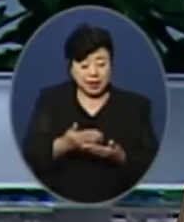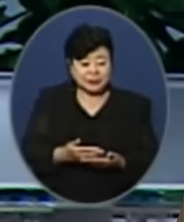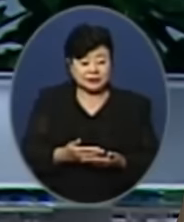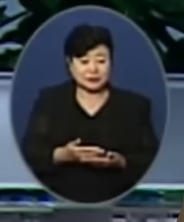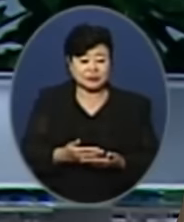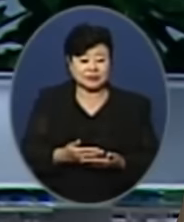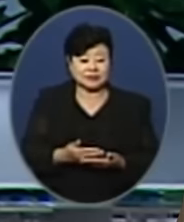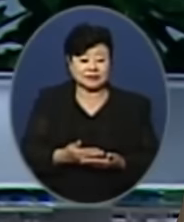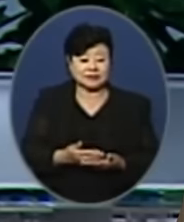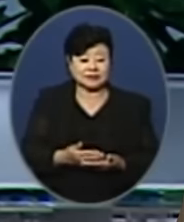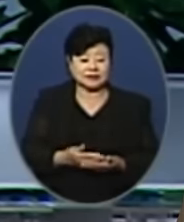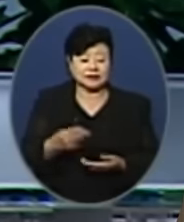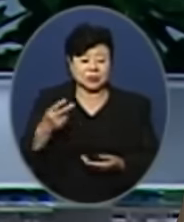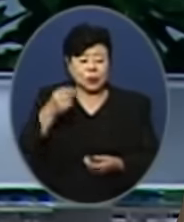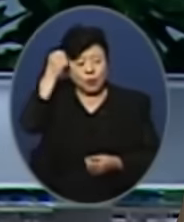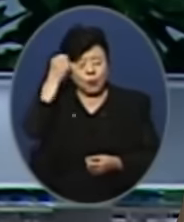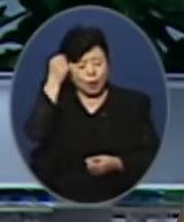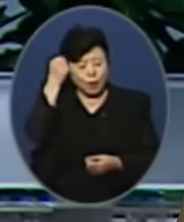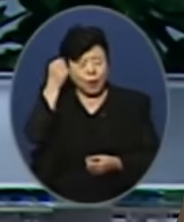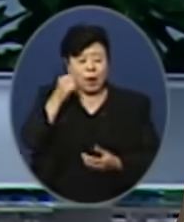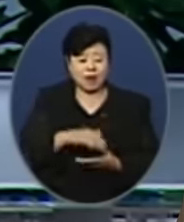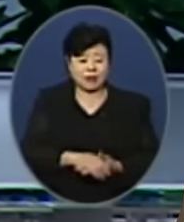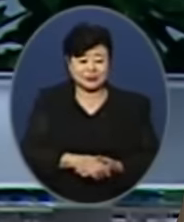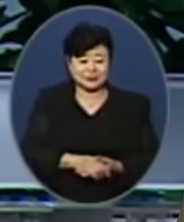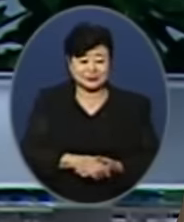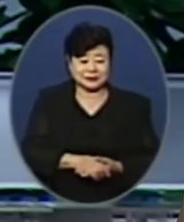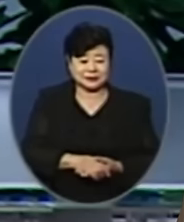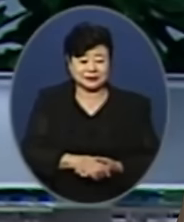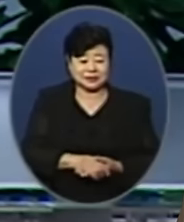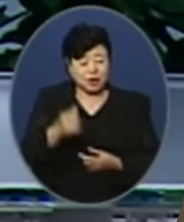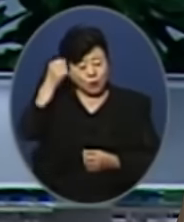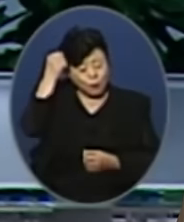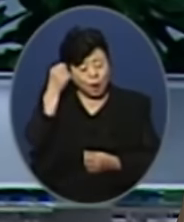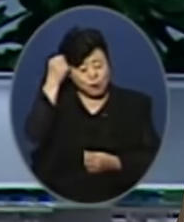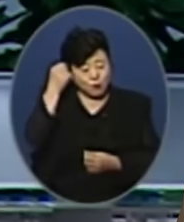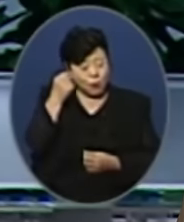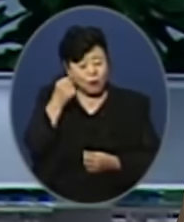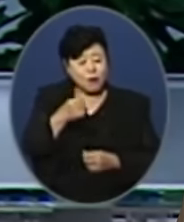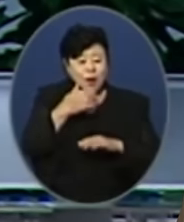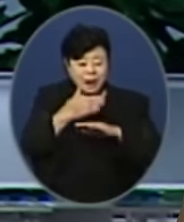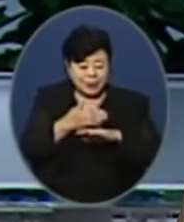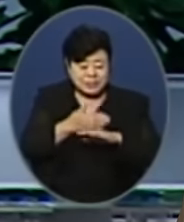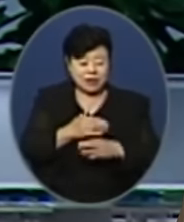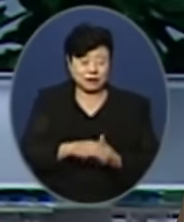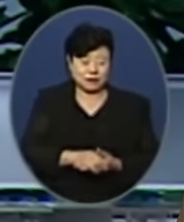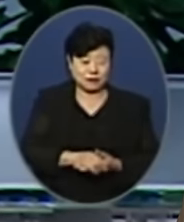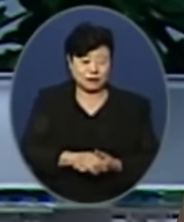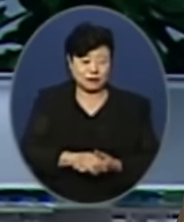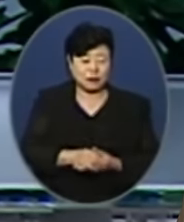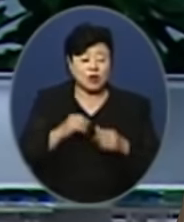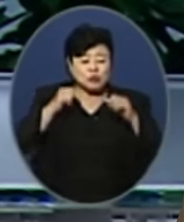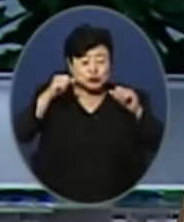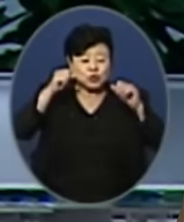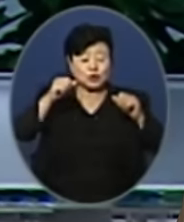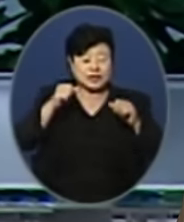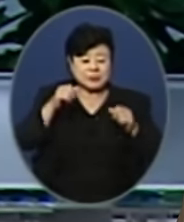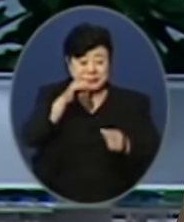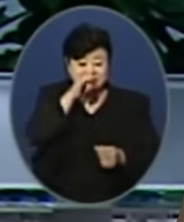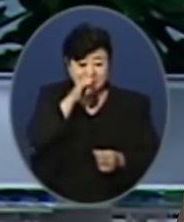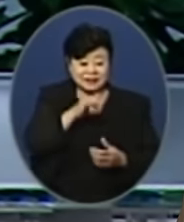받아들여서 그것을 자꾸 외우십시오. 자꾸 외우고 감사하고 하면 그게 운동력이